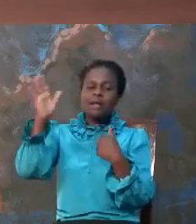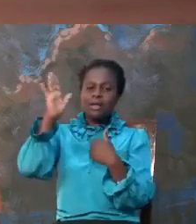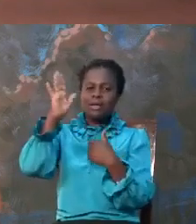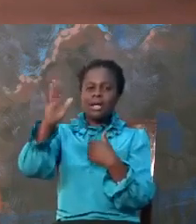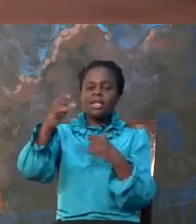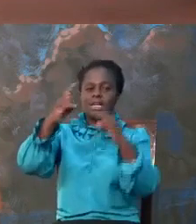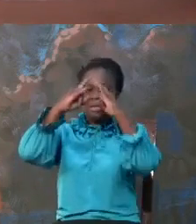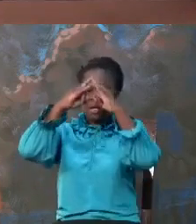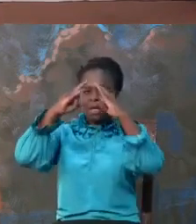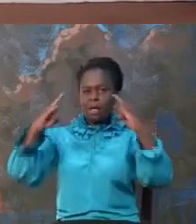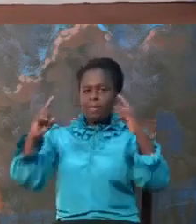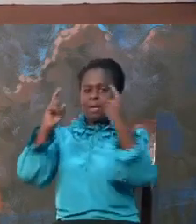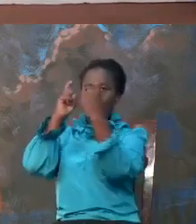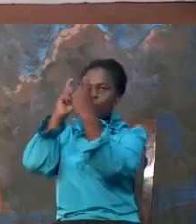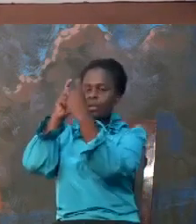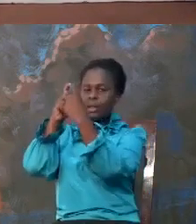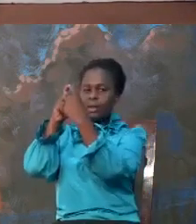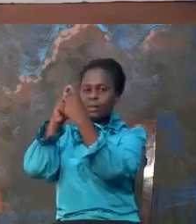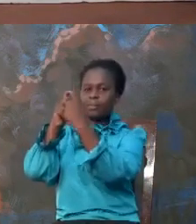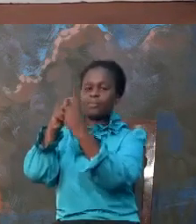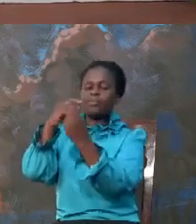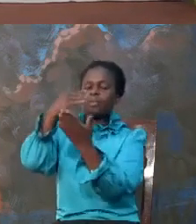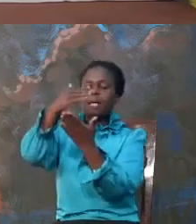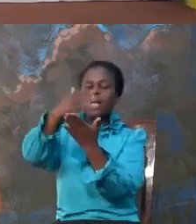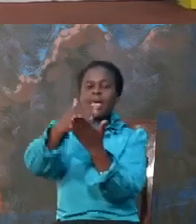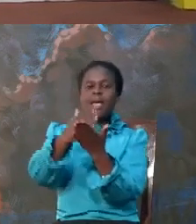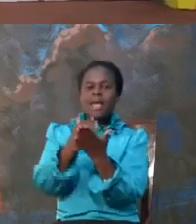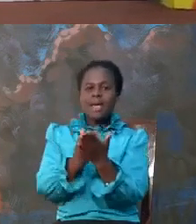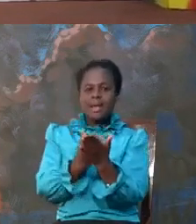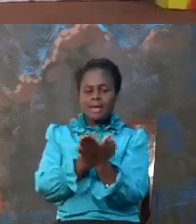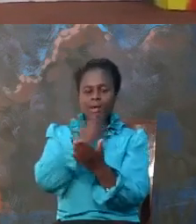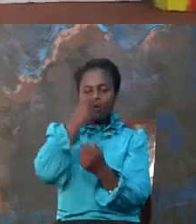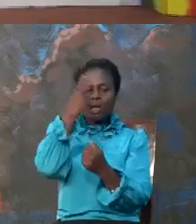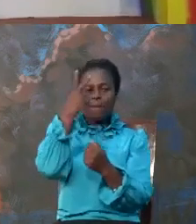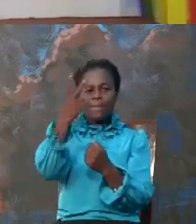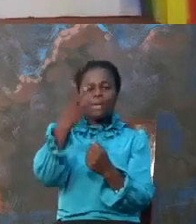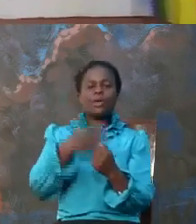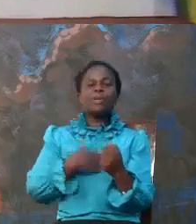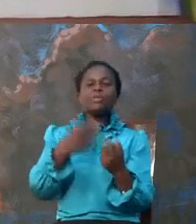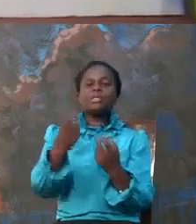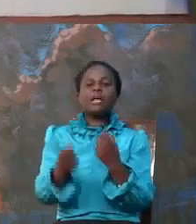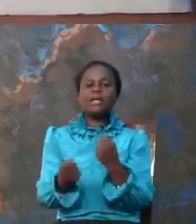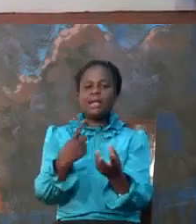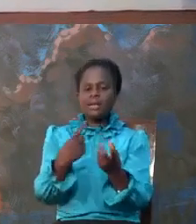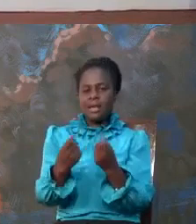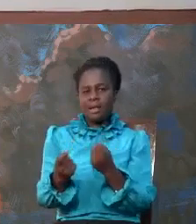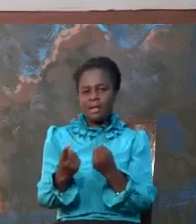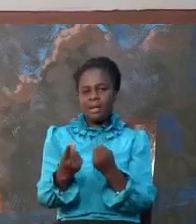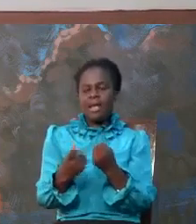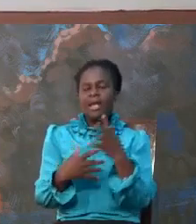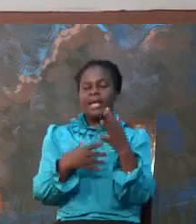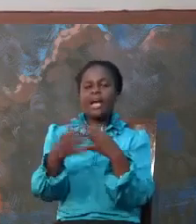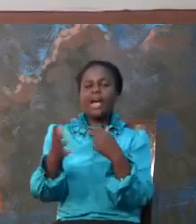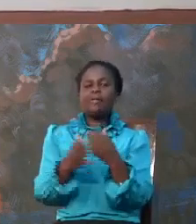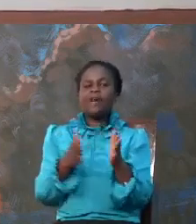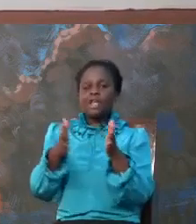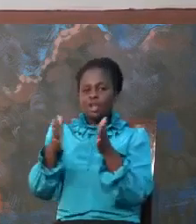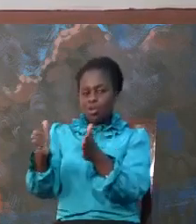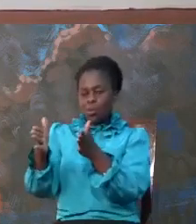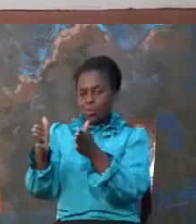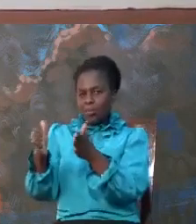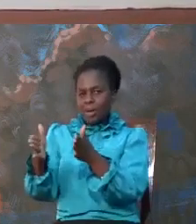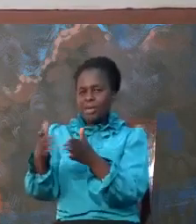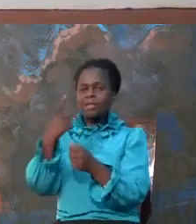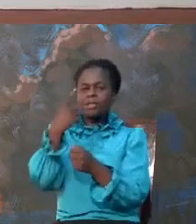uzio. Eneo ya pili, wakati ile kwa bustani ya Eden ikaifanya iwe sehemu inaitwa chumba cha